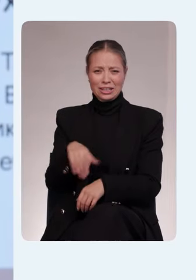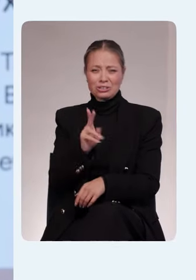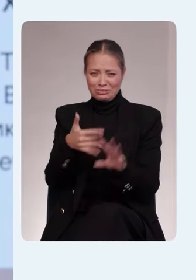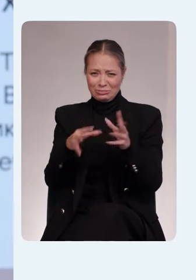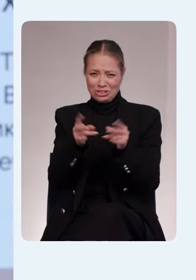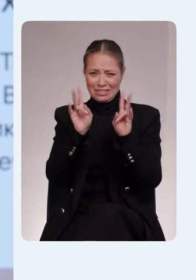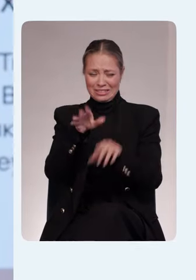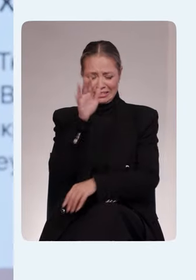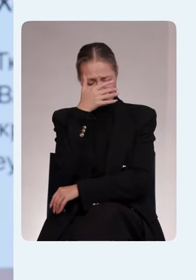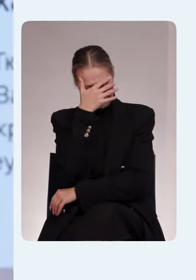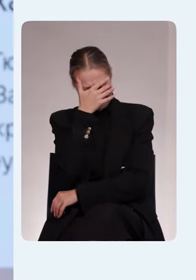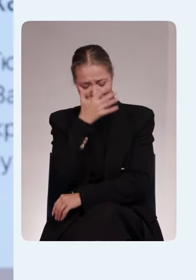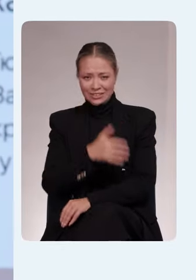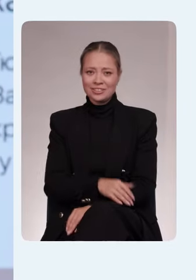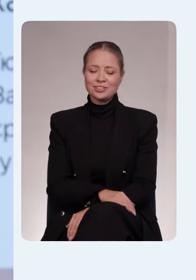остался?